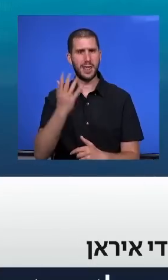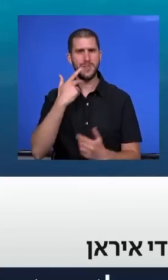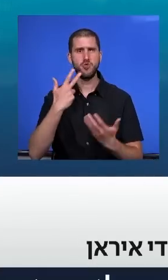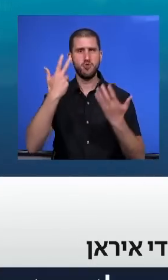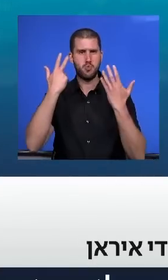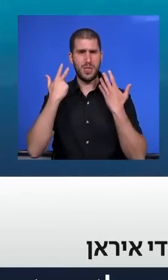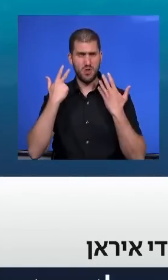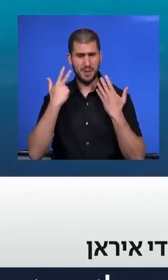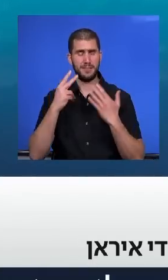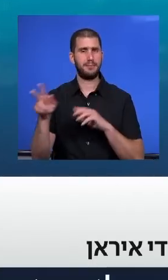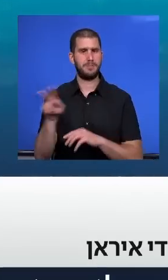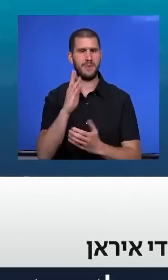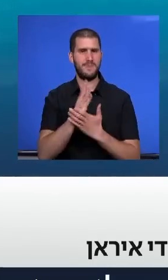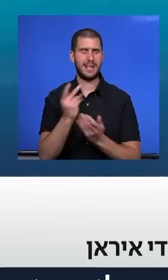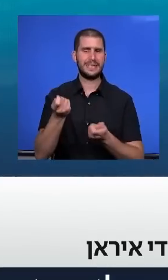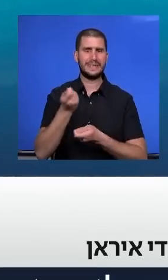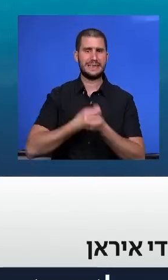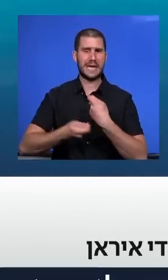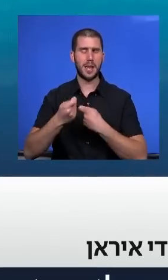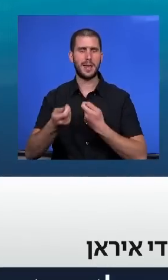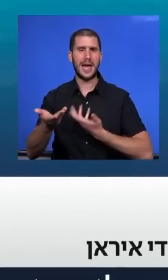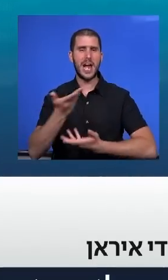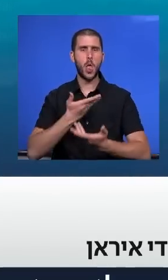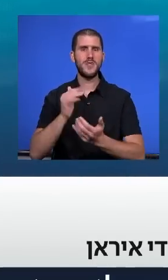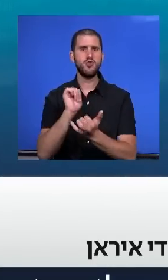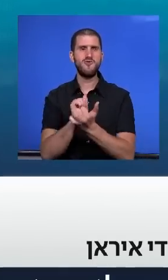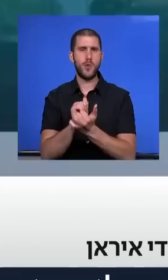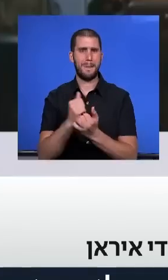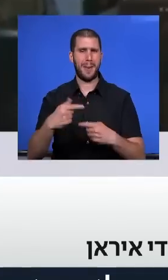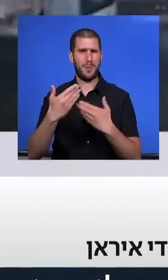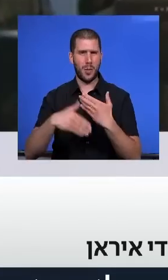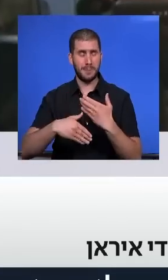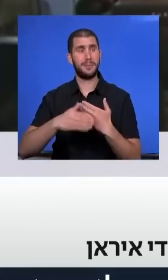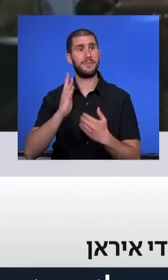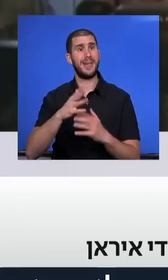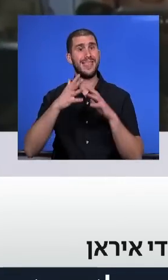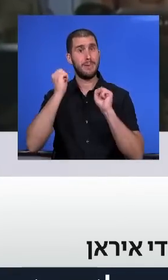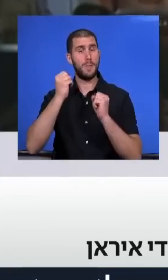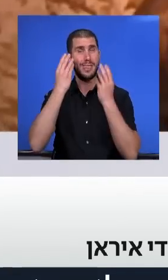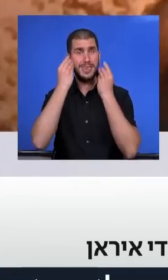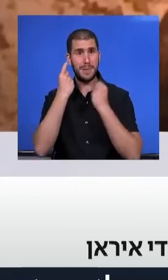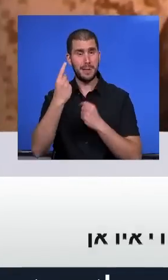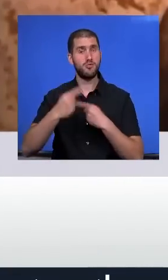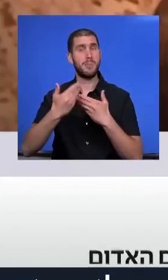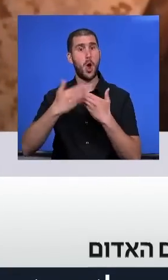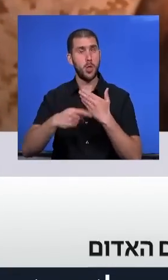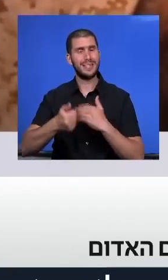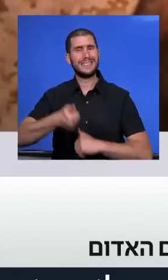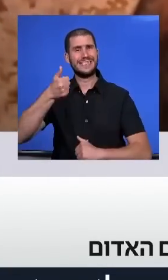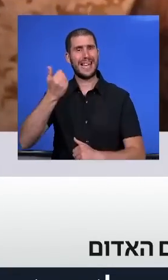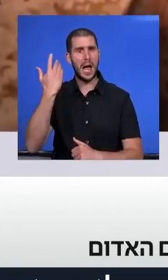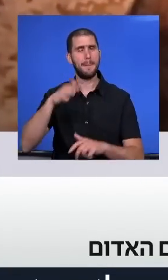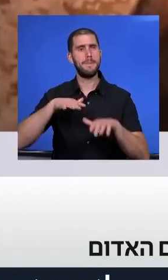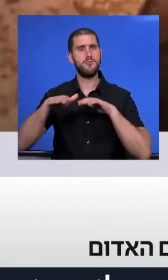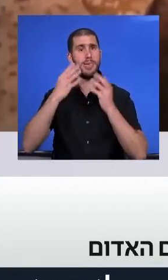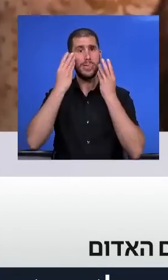8 שנים. הצדדים גם ביצעו עסקת חילופי שבויים גדולה בימים האחרונים, וכמו שציין, דיפלומט תימני ששימש בשנים האחרונות כשר בממשלת